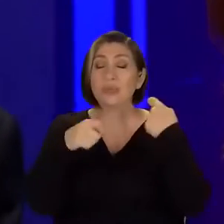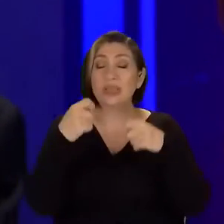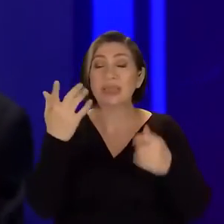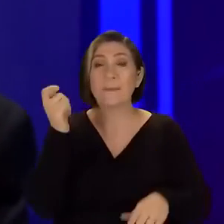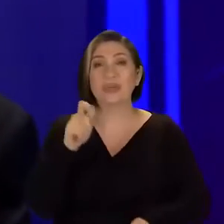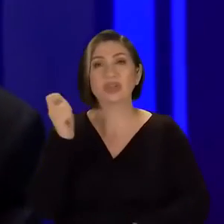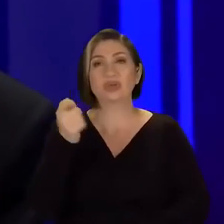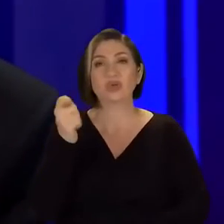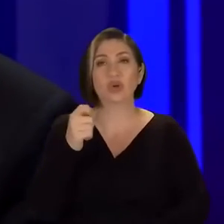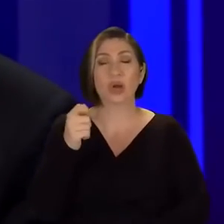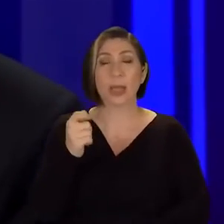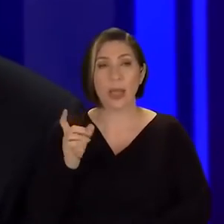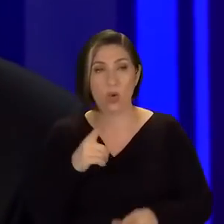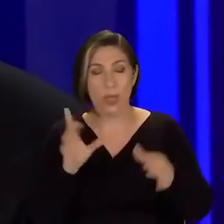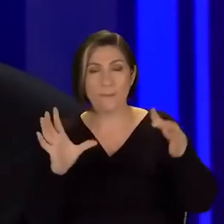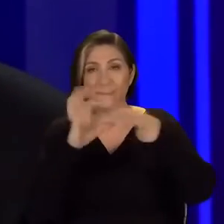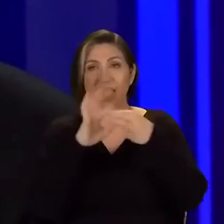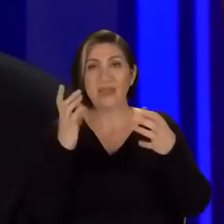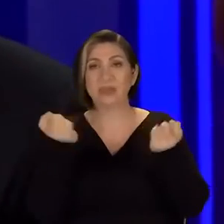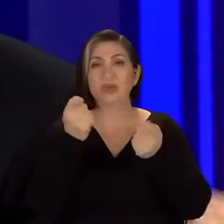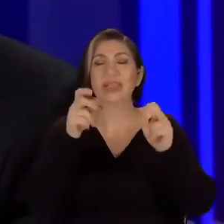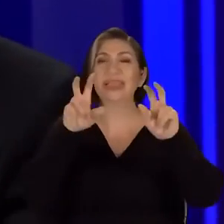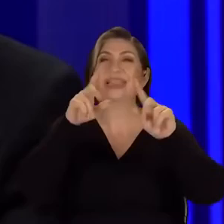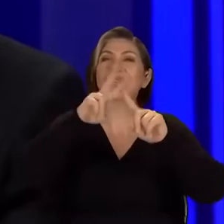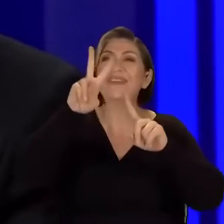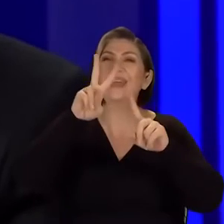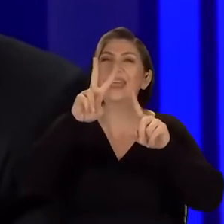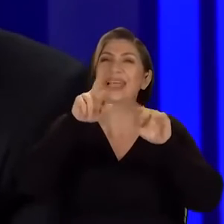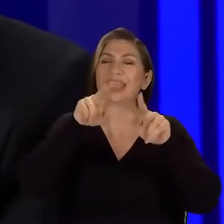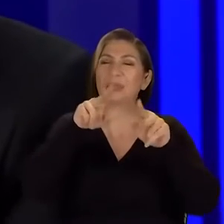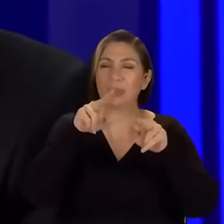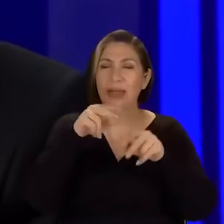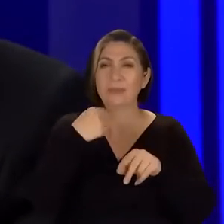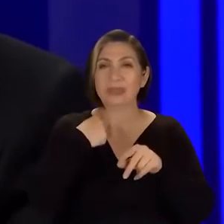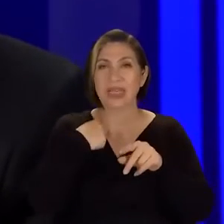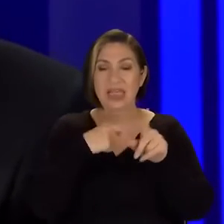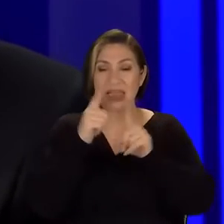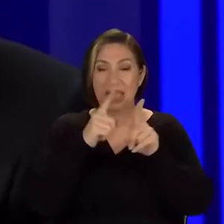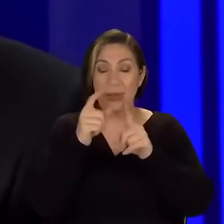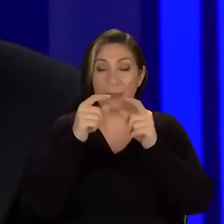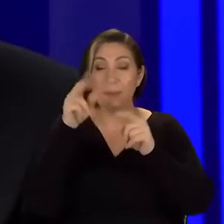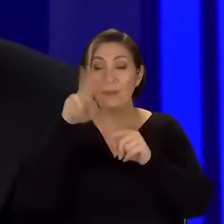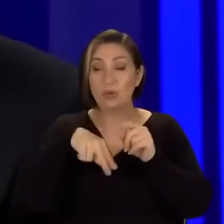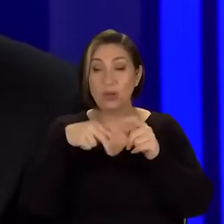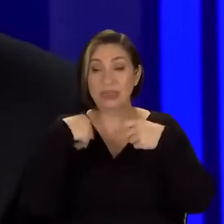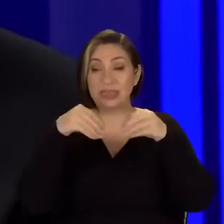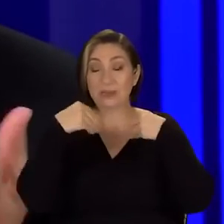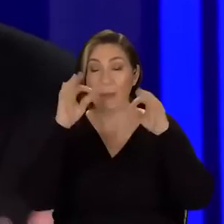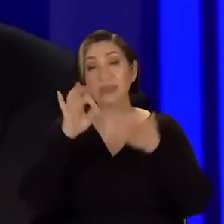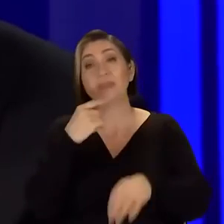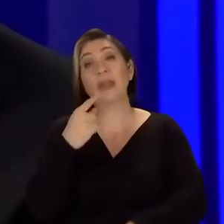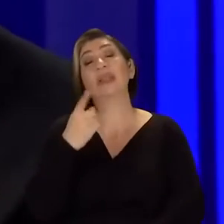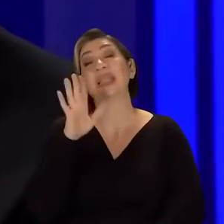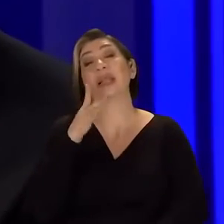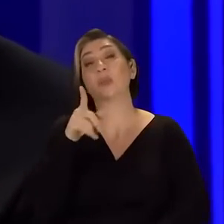yapmaya çalışıyor? İşte entegre olmaya çalışıyor. Televizyon yani hikayesi Bitcoin gibi. Sosyal medyası geliyor bu biz işin. Biz de Bitcoin saklayalım falan filan demelerinin sebebi bu. Yani